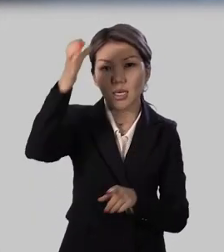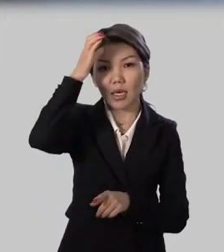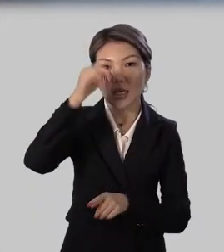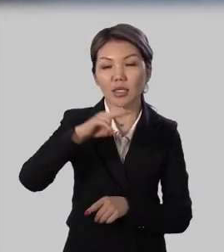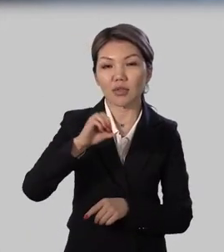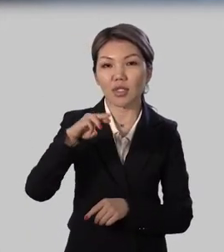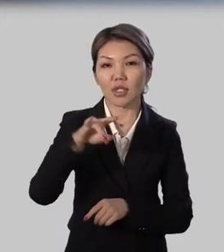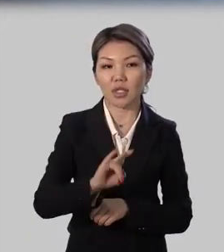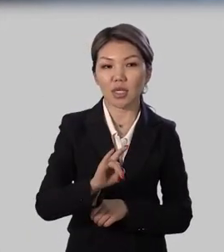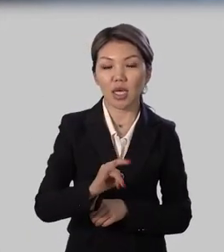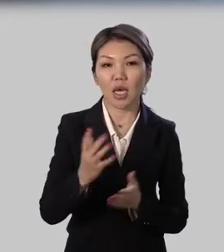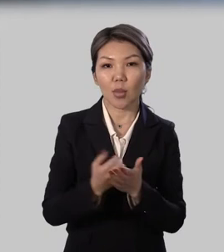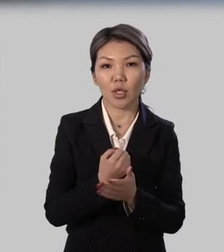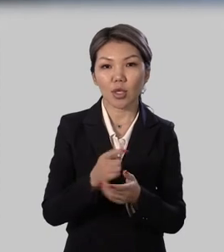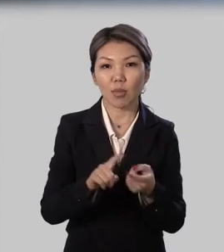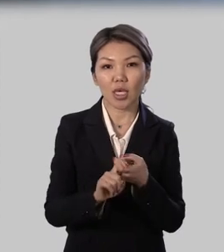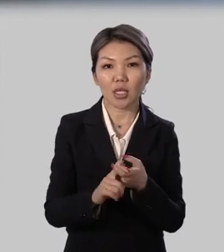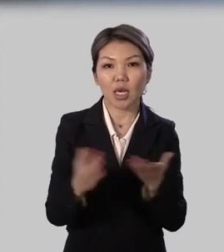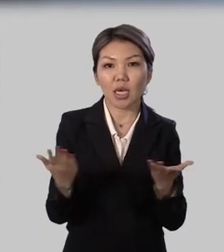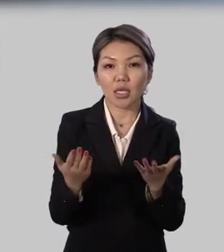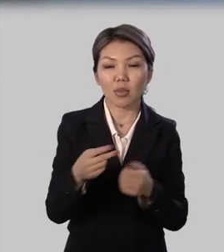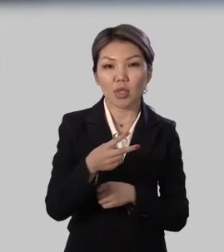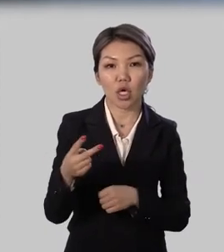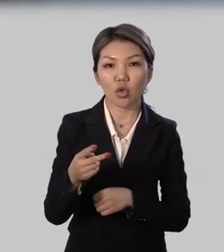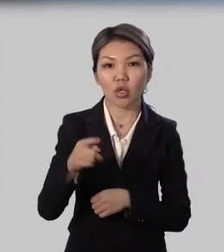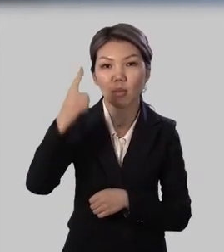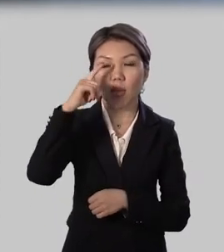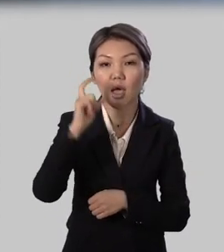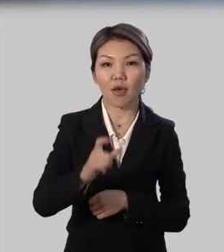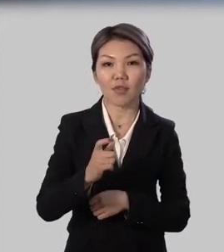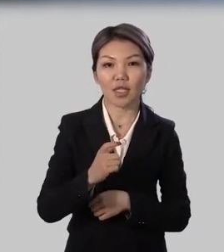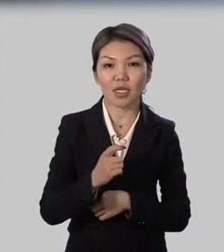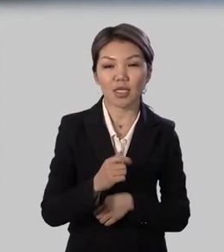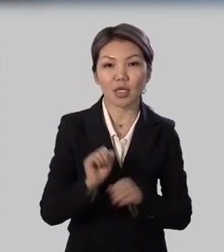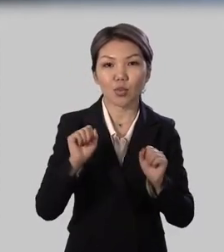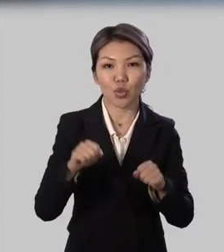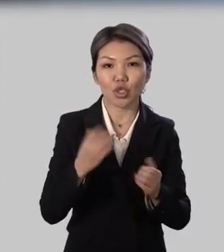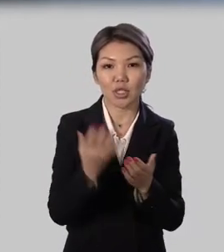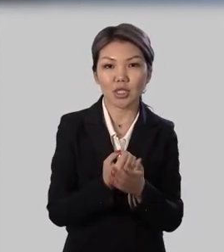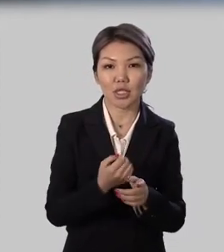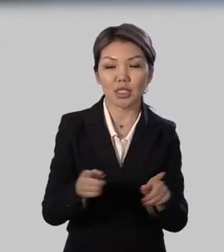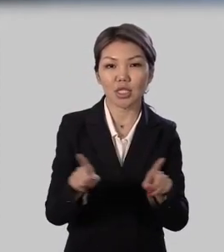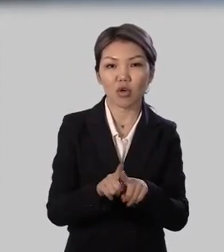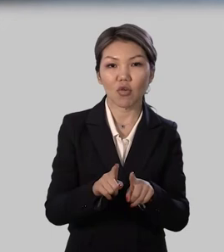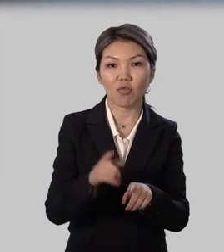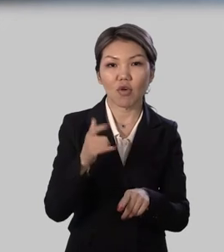определим благодаря каким глаголом автор добивается такого эффекта